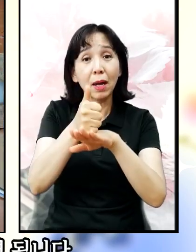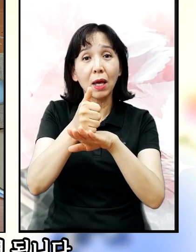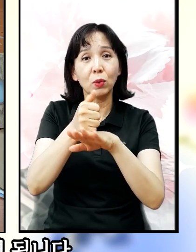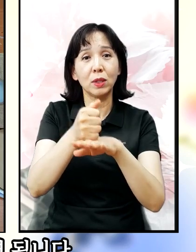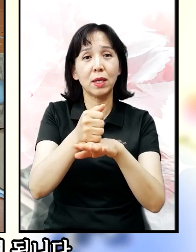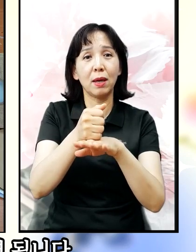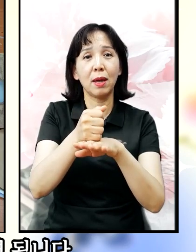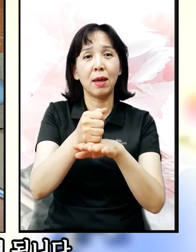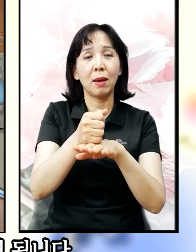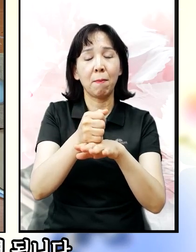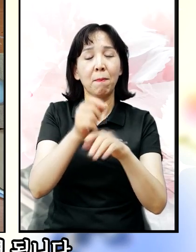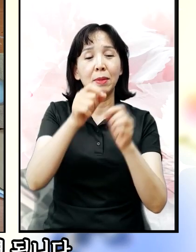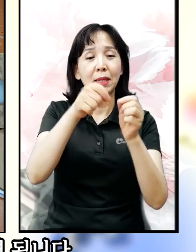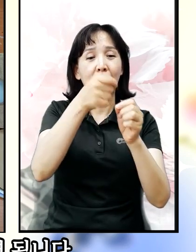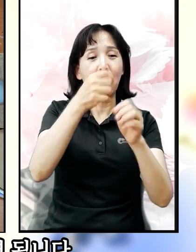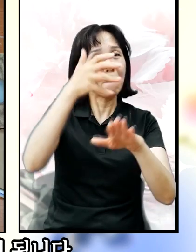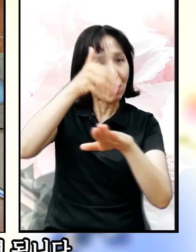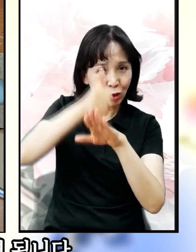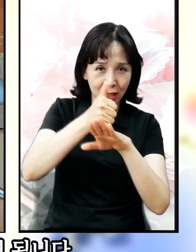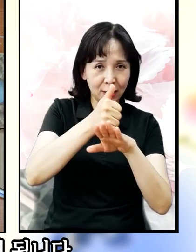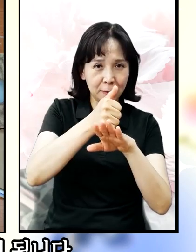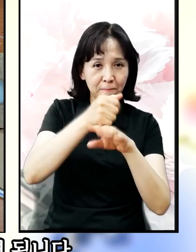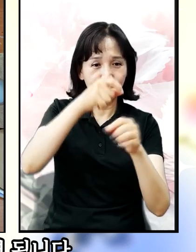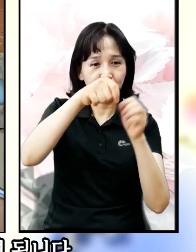마지막에도 매듭을 지어 주시면 됩니다.